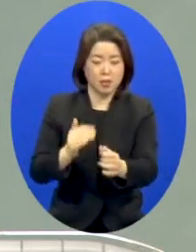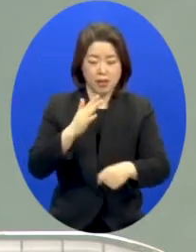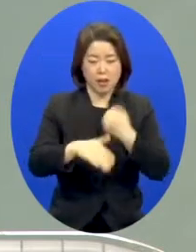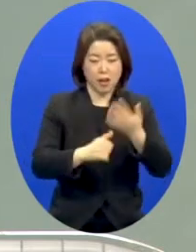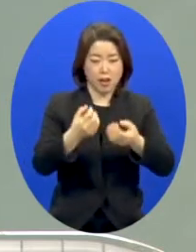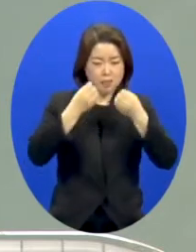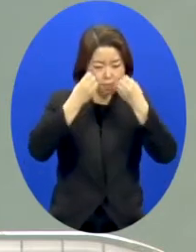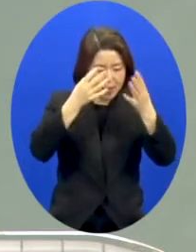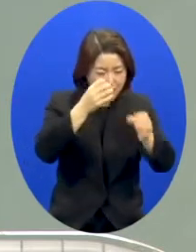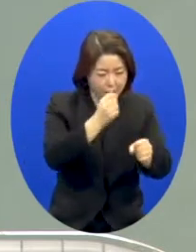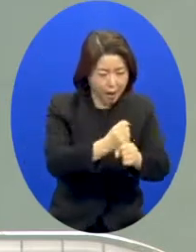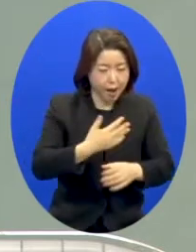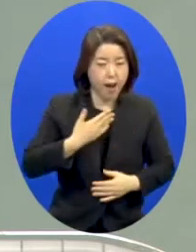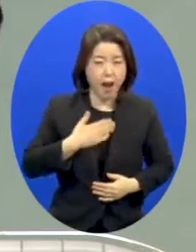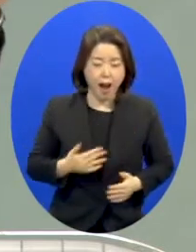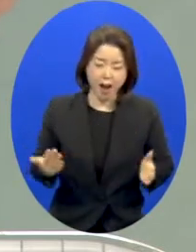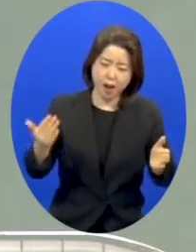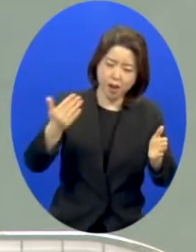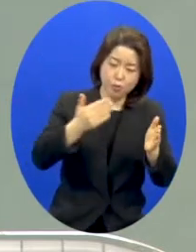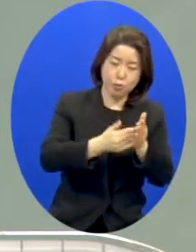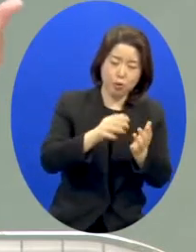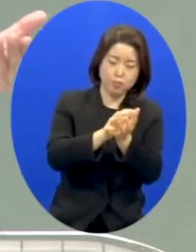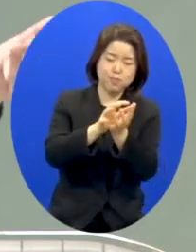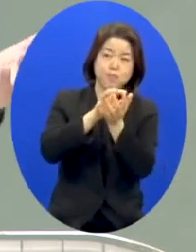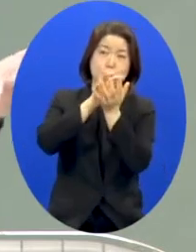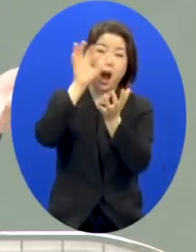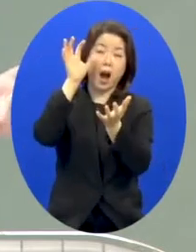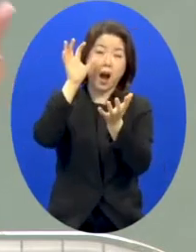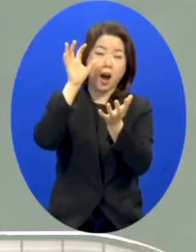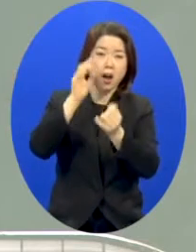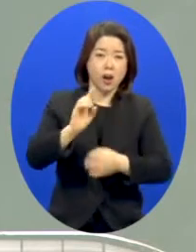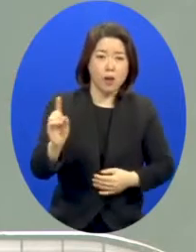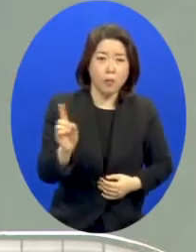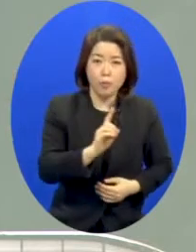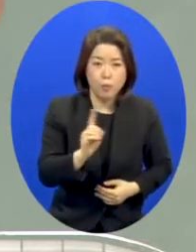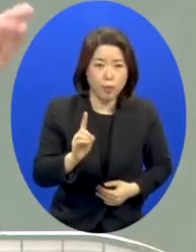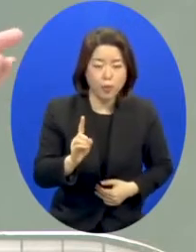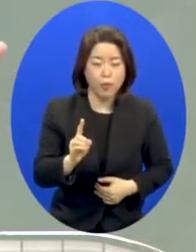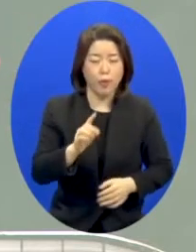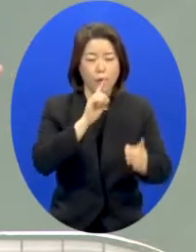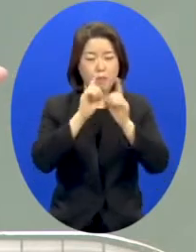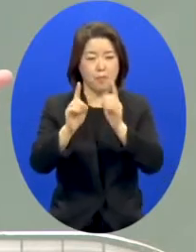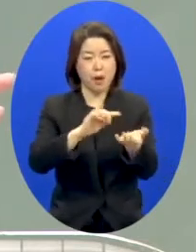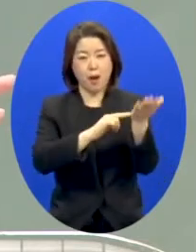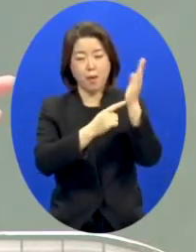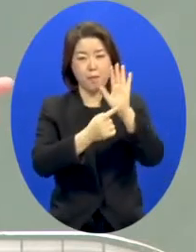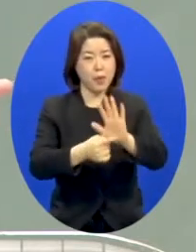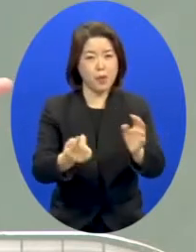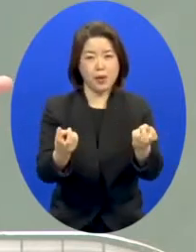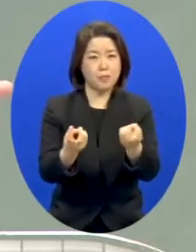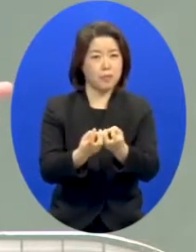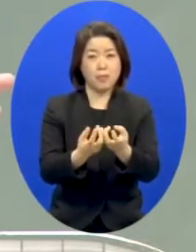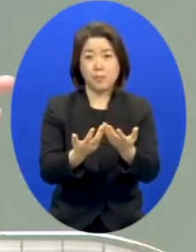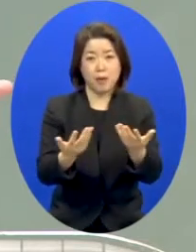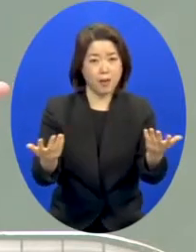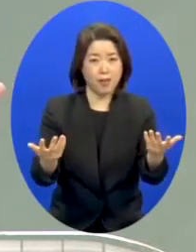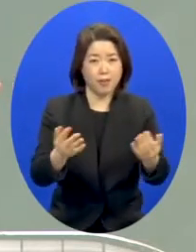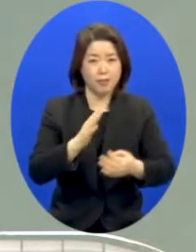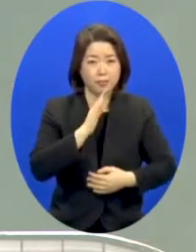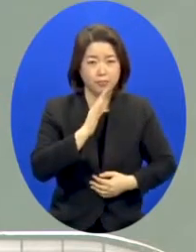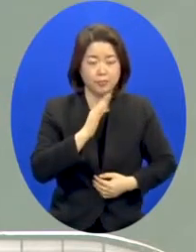알면 알수록 입이 벌어져서 도무지 어떻게 말로 표현할 방법이 없어 질 지령이